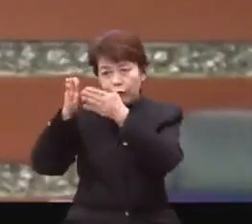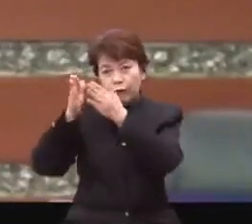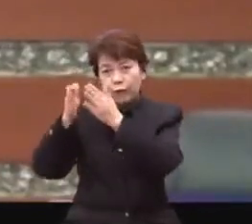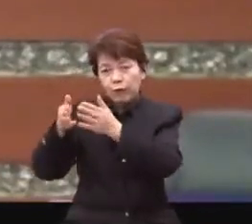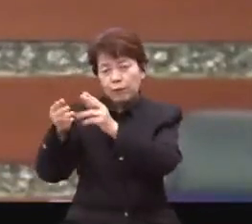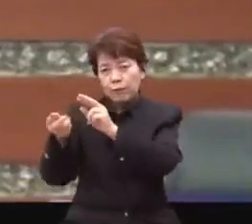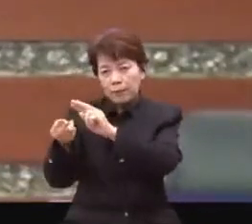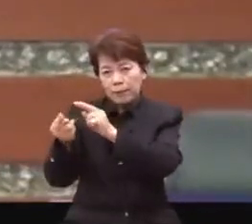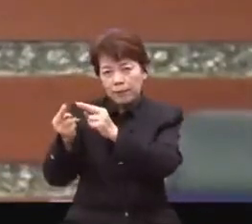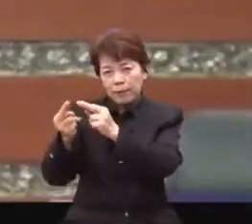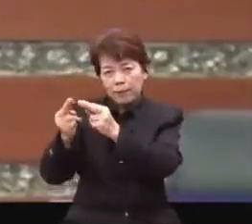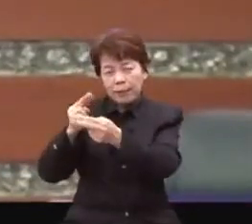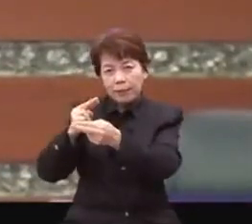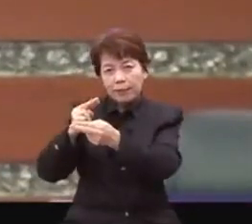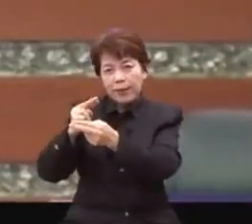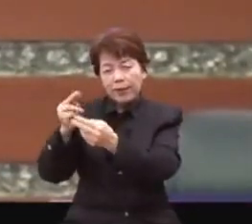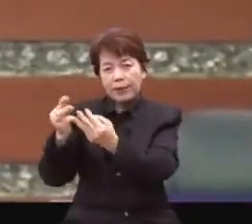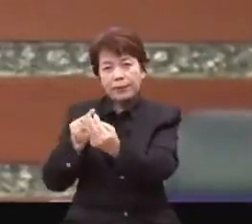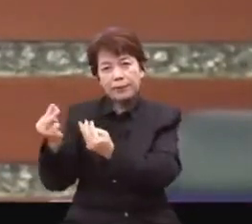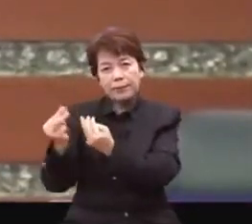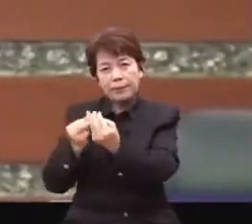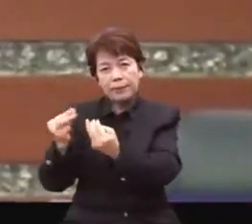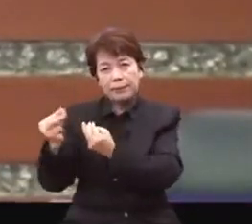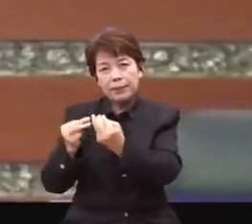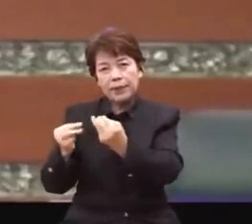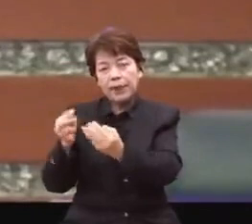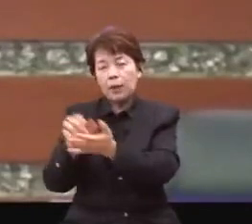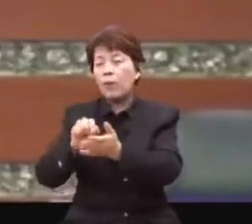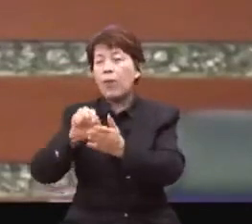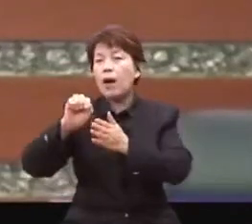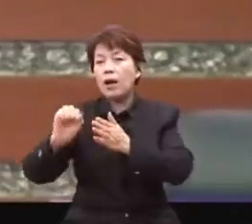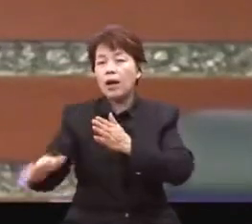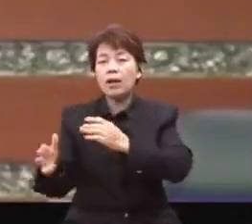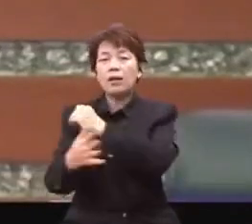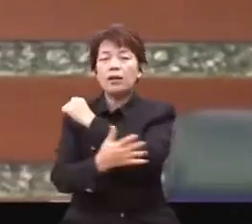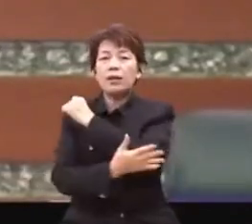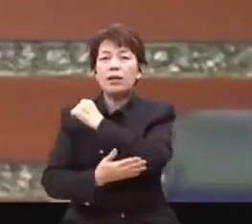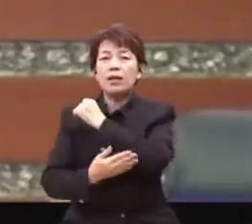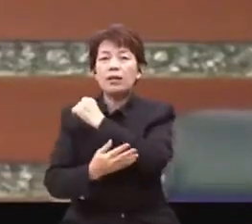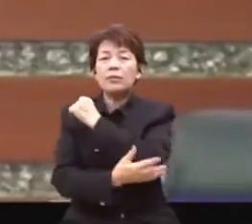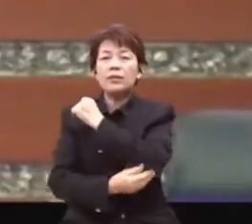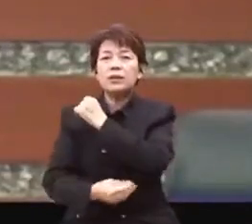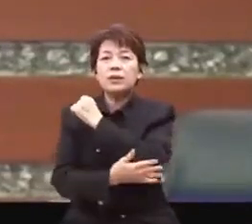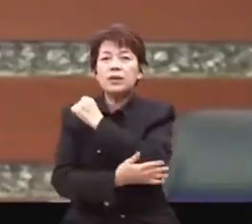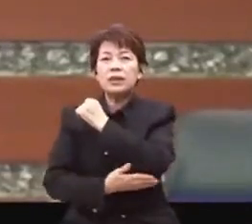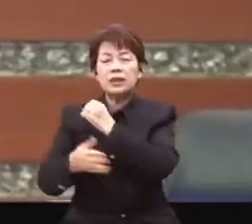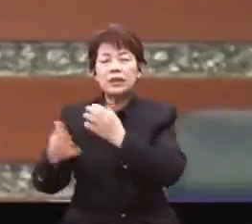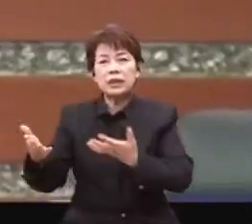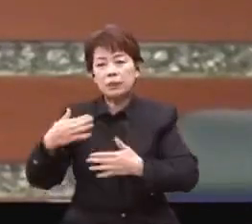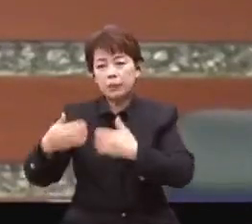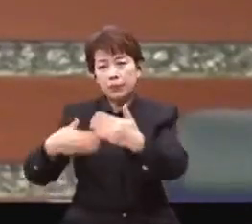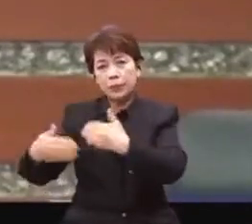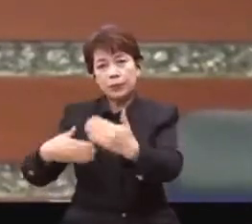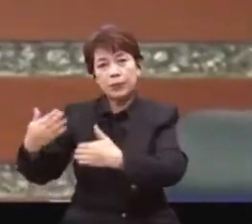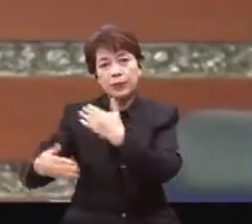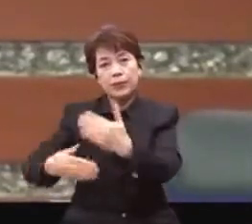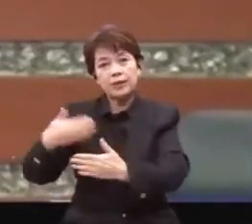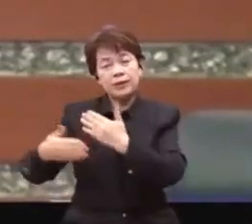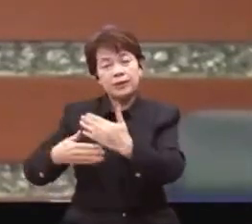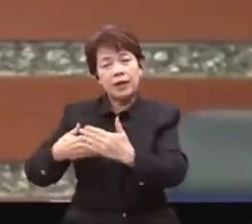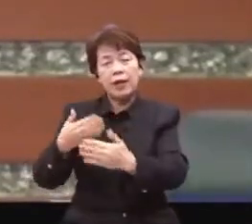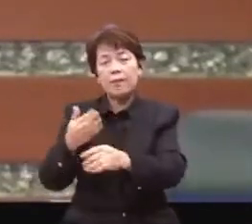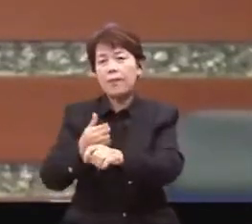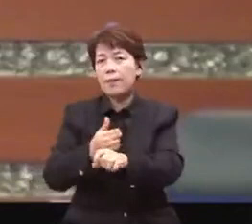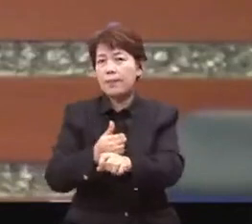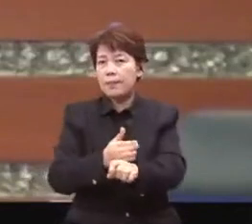reformasi pencakteran membasmi kemiskinan dan memuliakan proses Binus mula negara mereka dalam